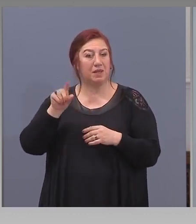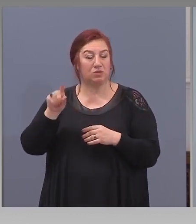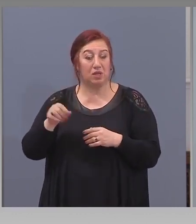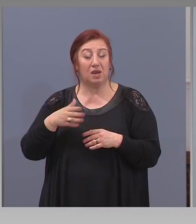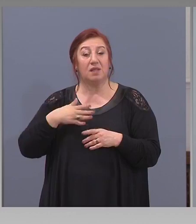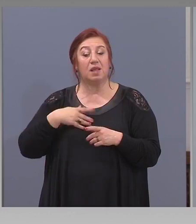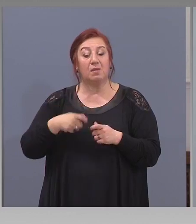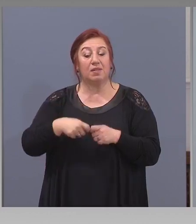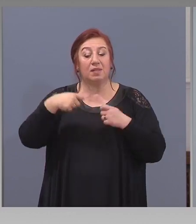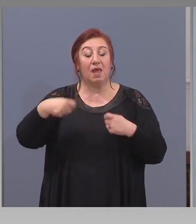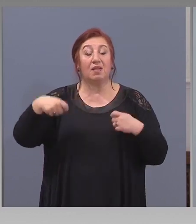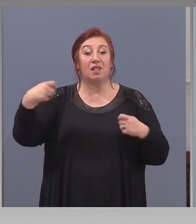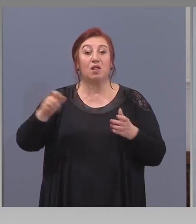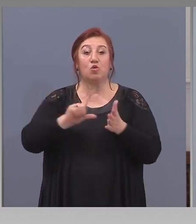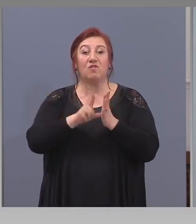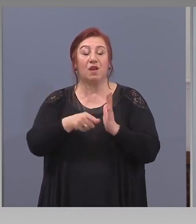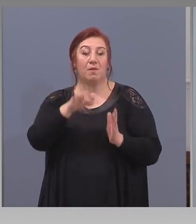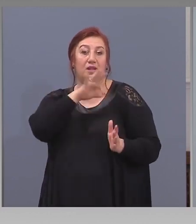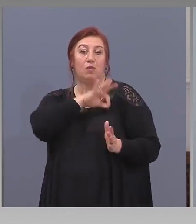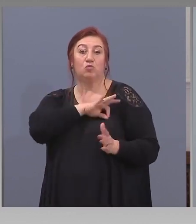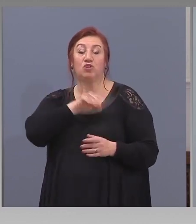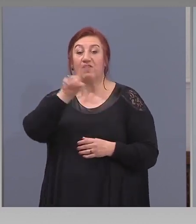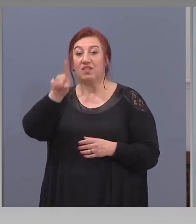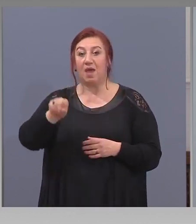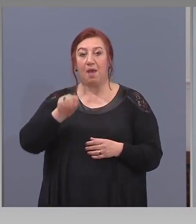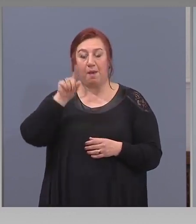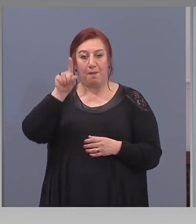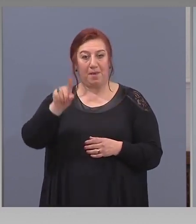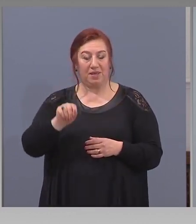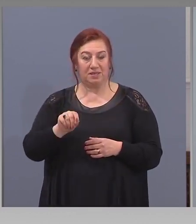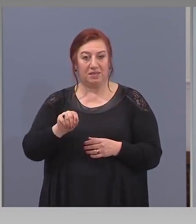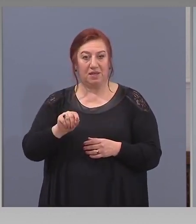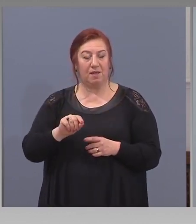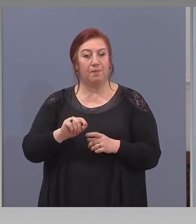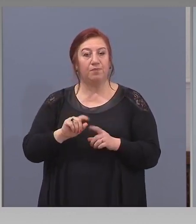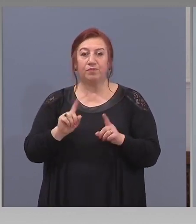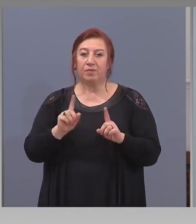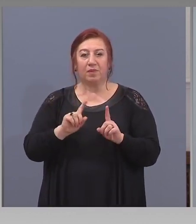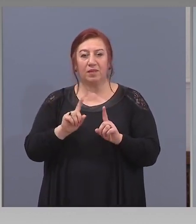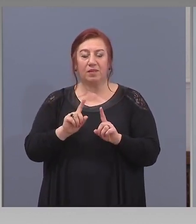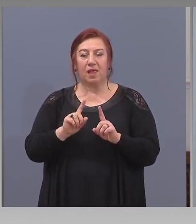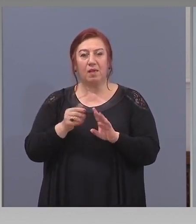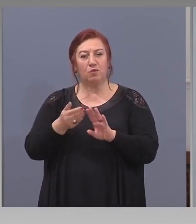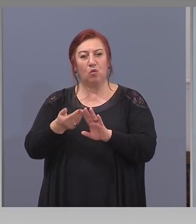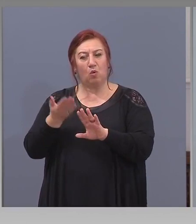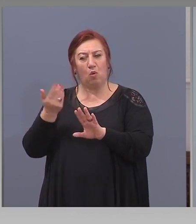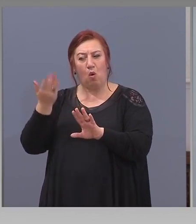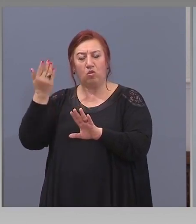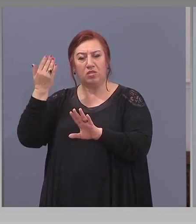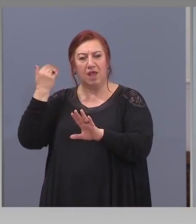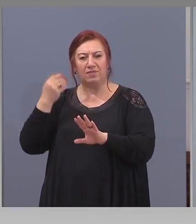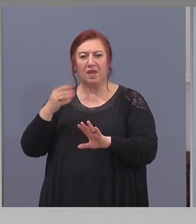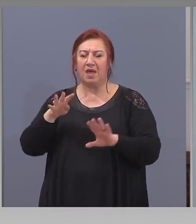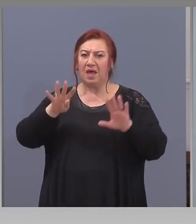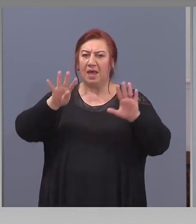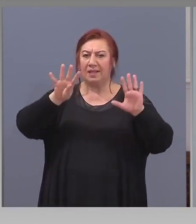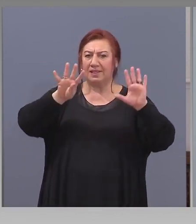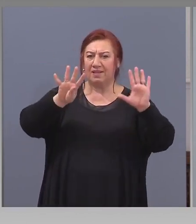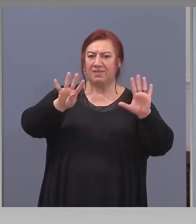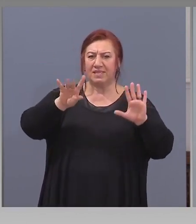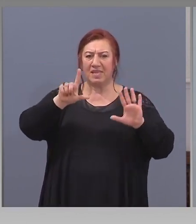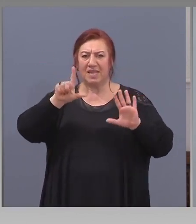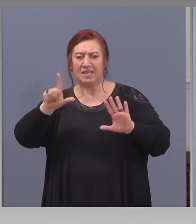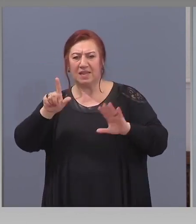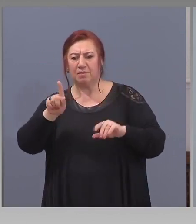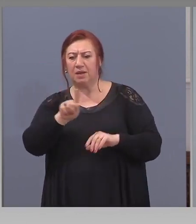време гарантирани пенсии. Защото не е много далечно то време, 90 и коя 7-ма,